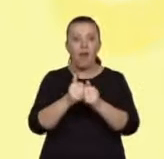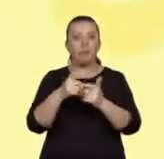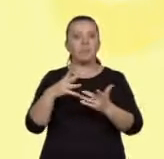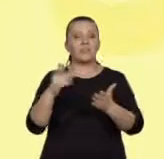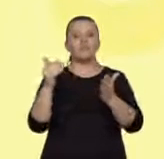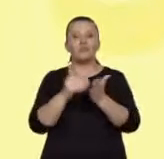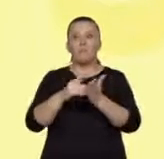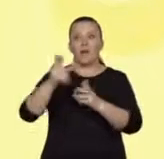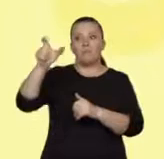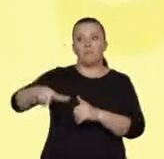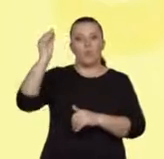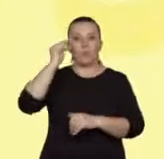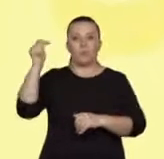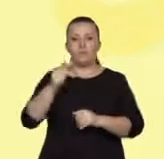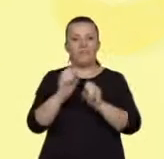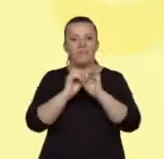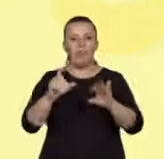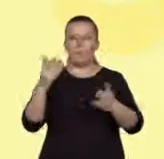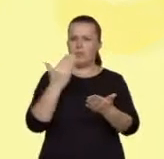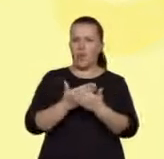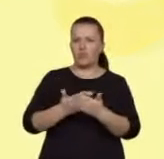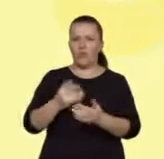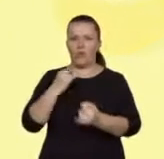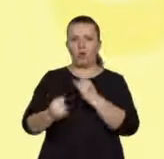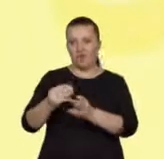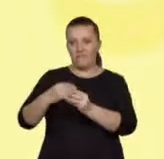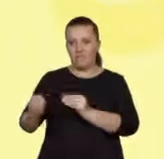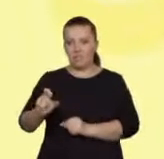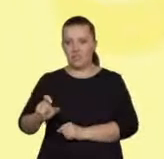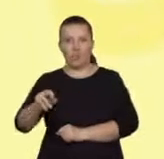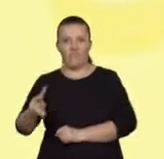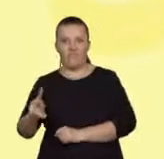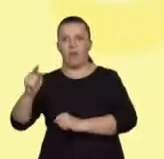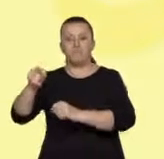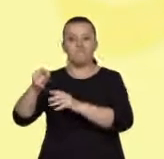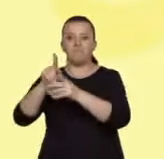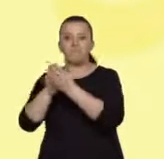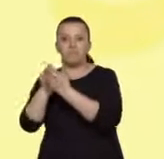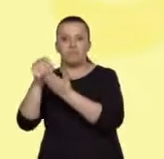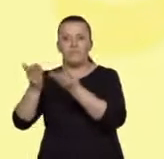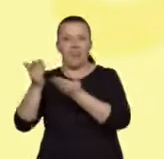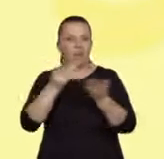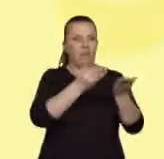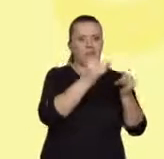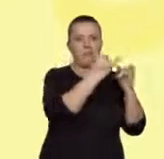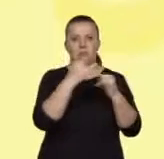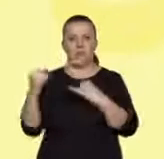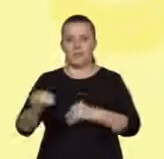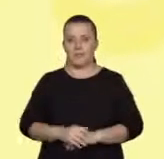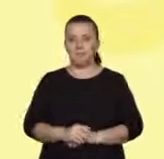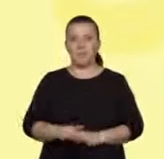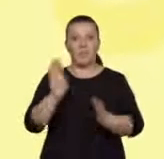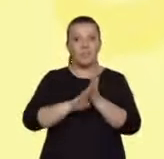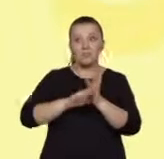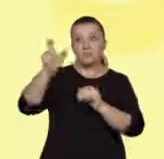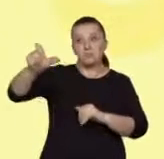przy różnym stężeniu dwutlenku węgla masy ciała larw się różnią. Maturzyści z reguły dobrze opisywali przedstawioną zależność,